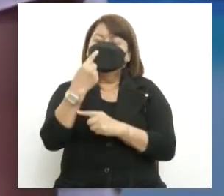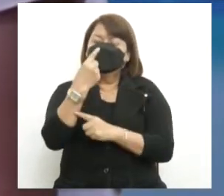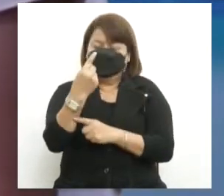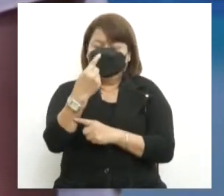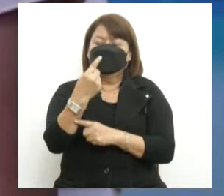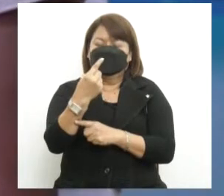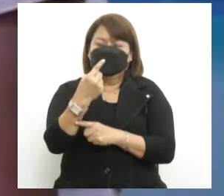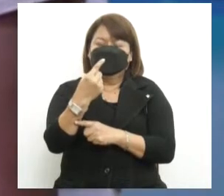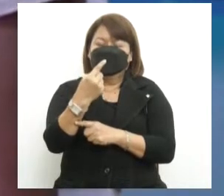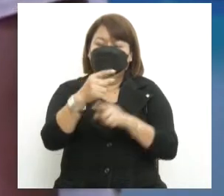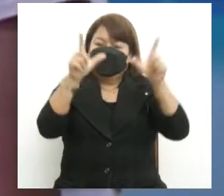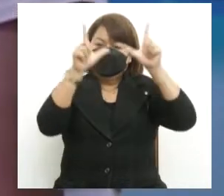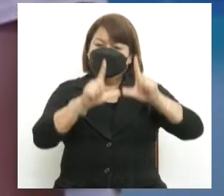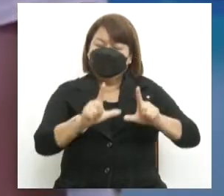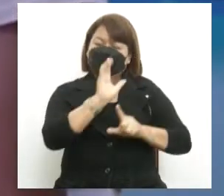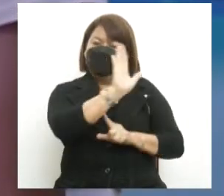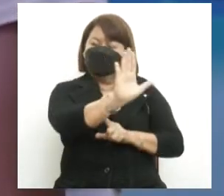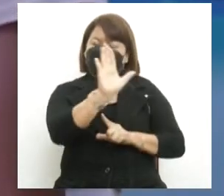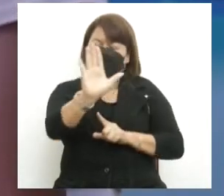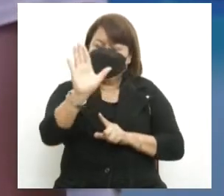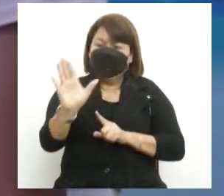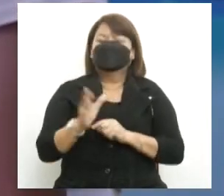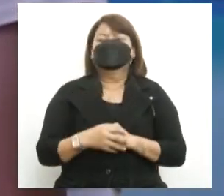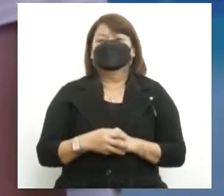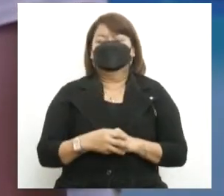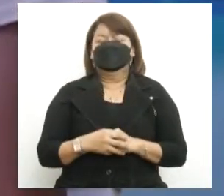ป็นลักษณะเฉพาะของแต่ละบุคคลค่ะ